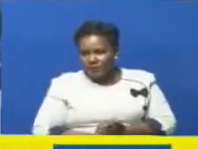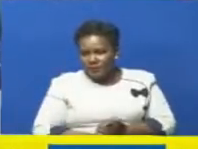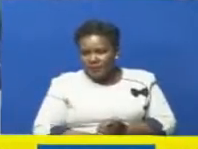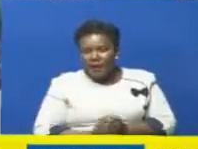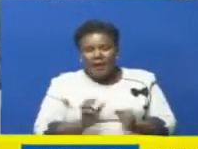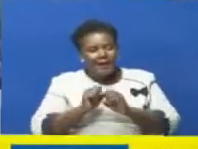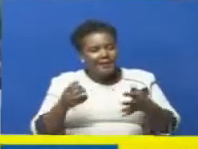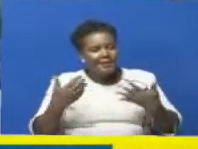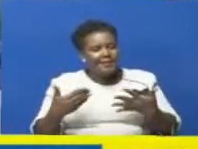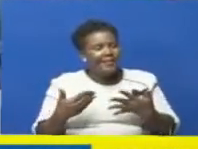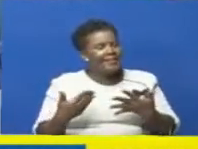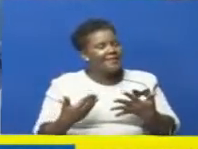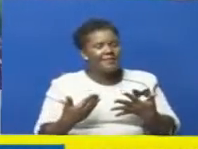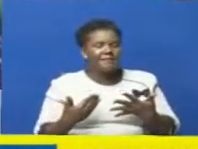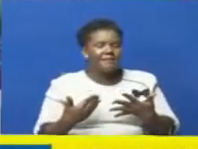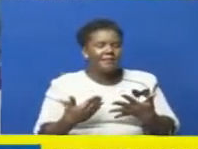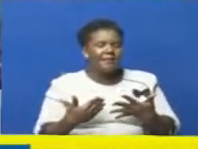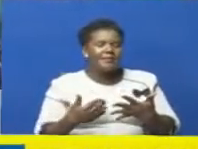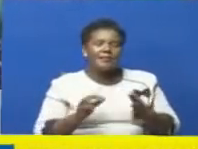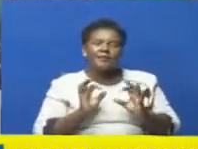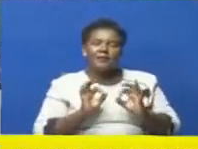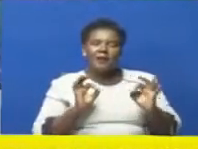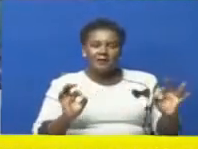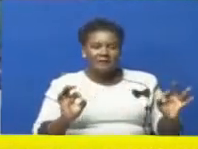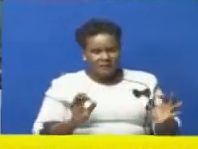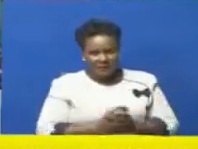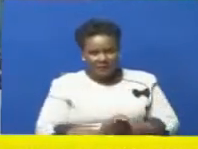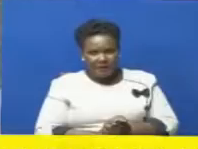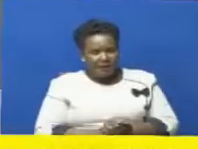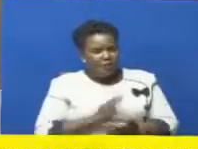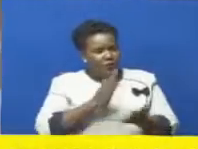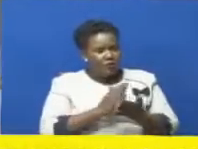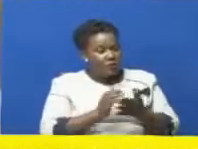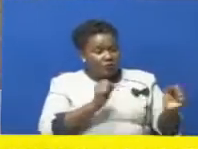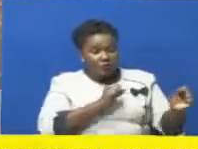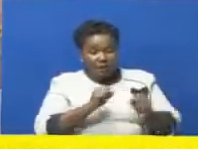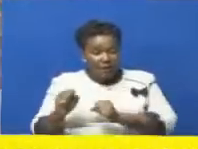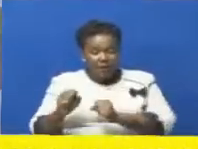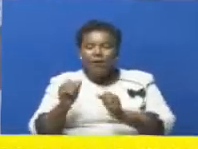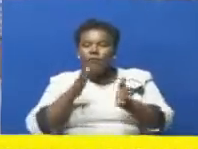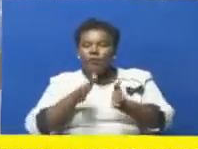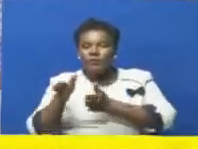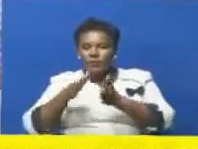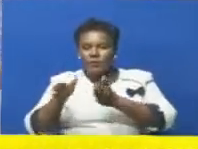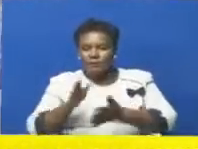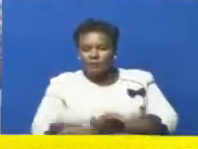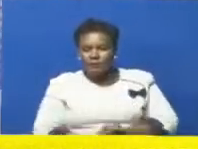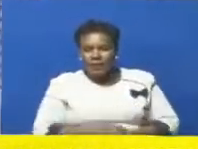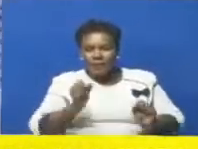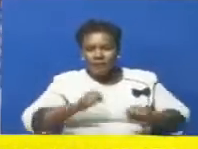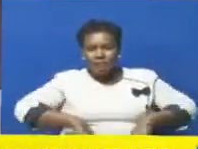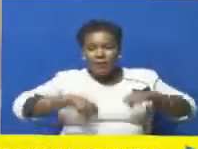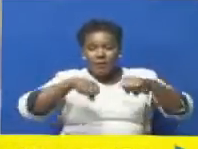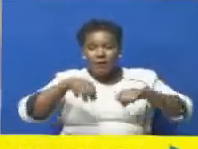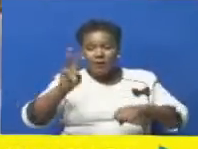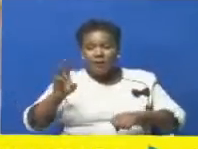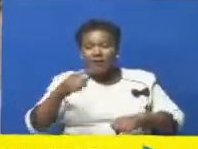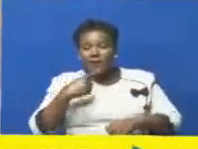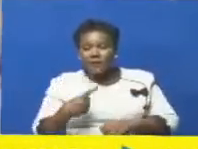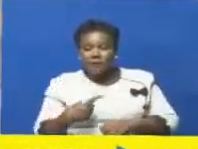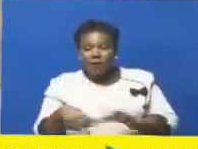Lakini kwa sasa hivi mimi kama mwenyekiti wa machinga mkoa nasema kwa tumetoka barabarani kwa utaratibu. Mamlaka ya wilaya inasema ulinzi katika vibanda